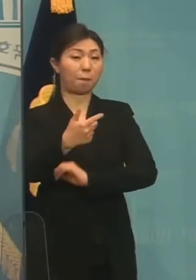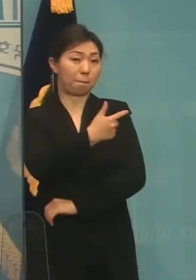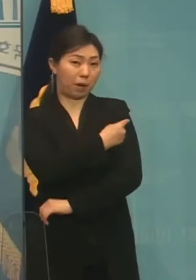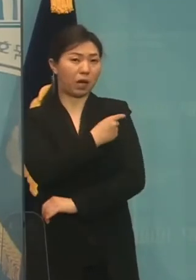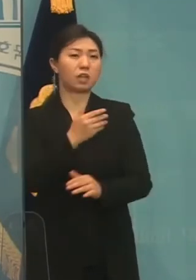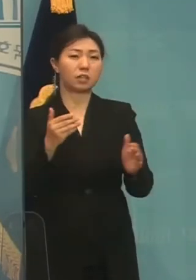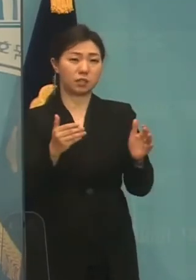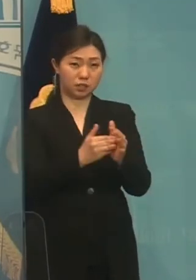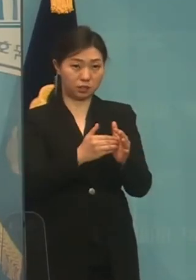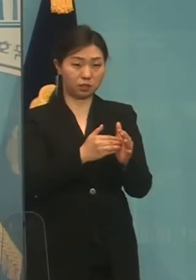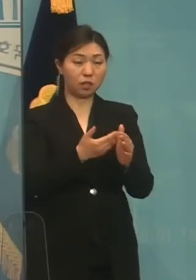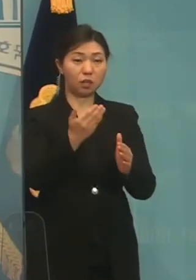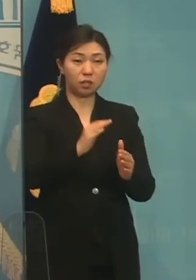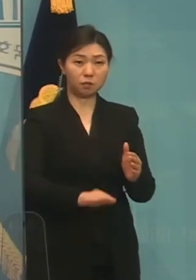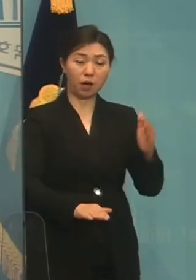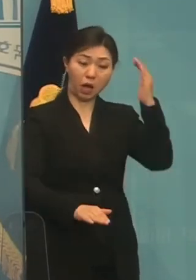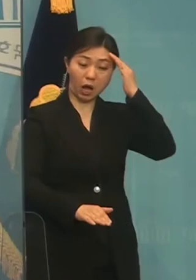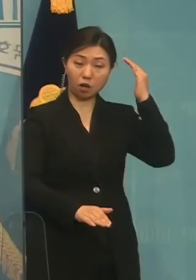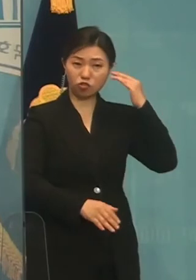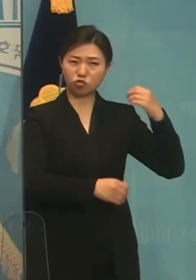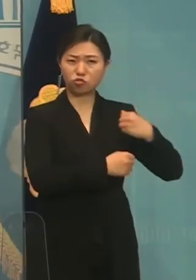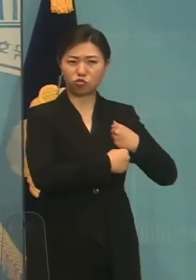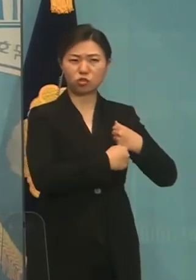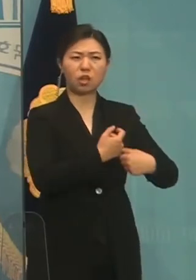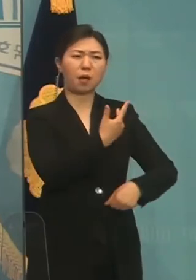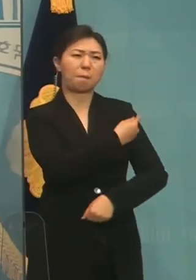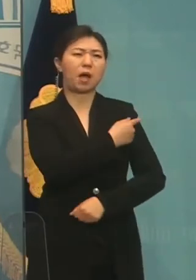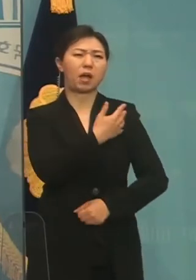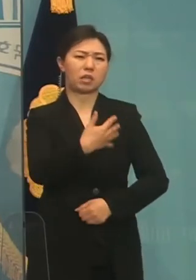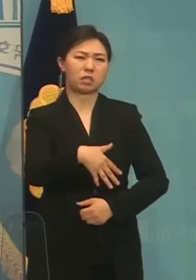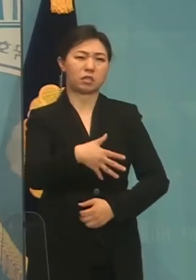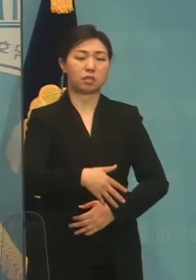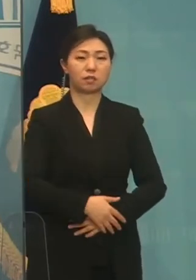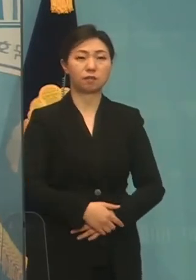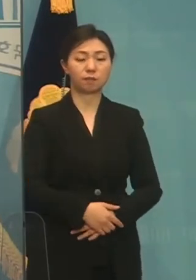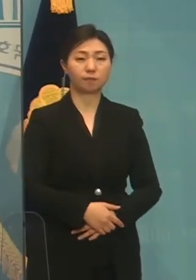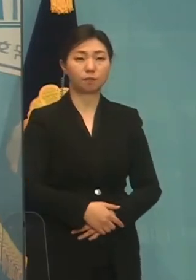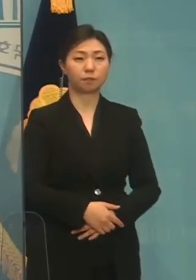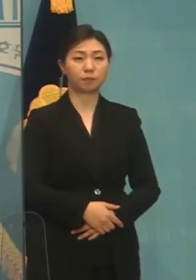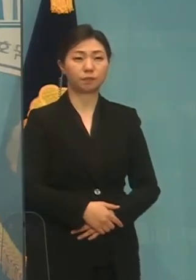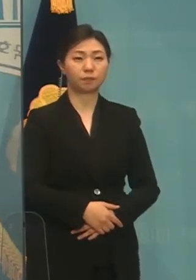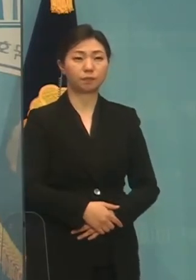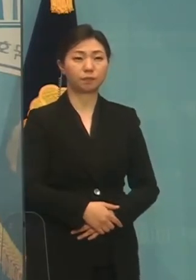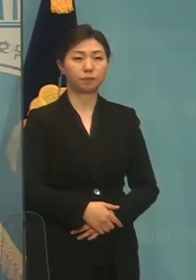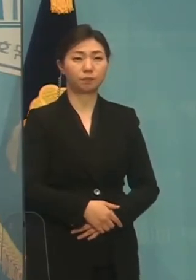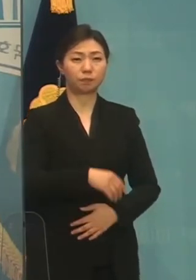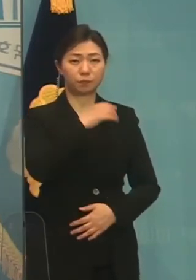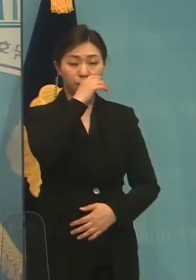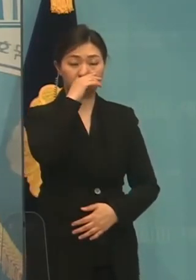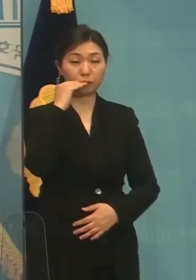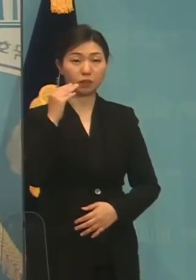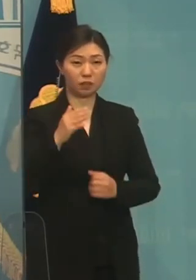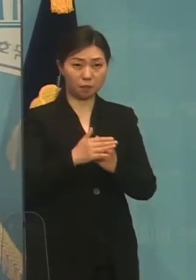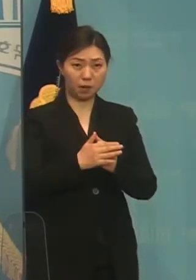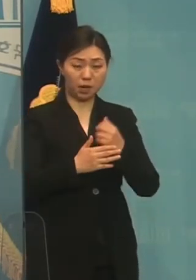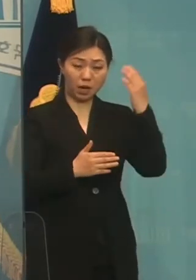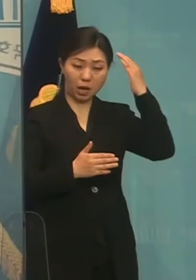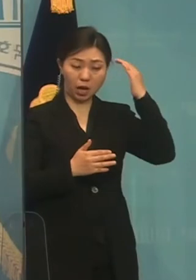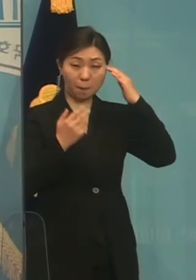하지만 우리 군은 아직 그렇지 못한 상황입니다. 그래서